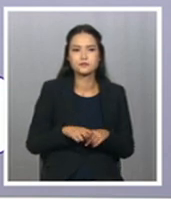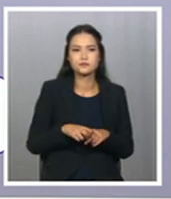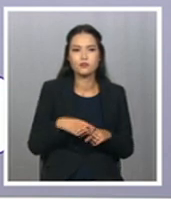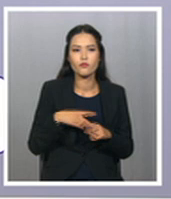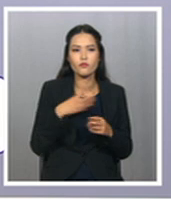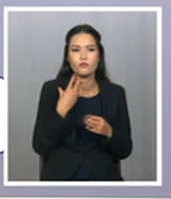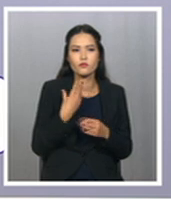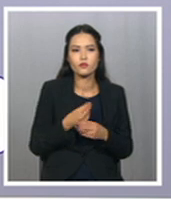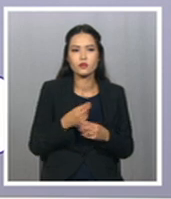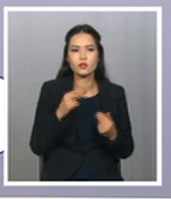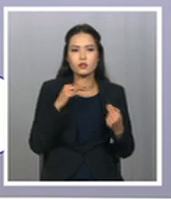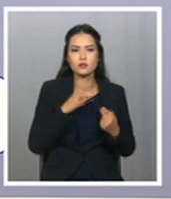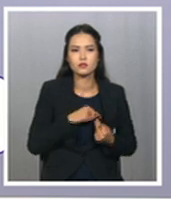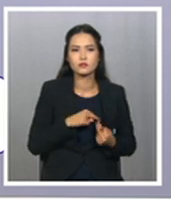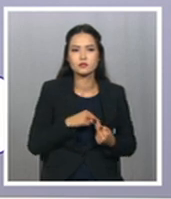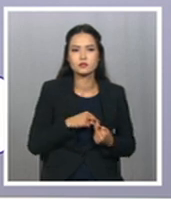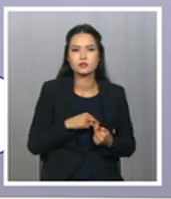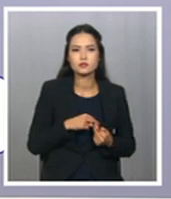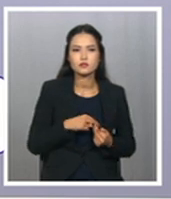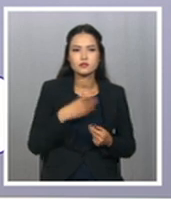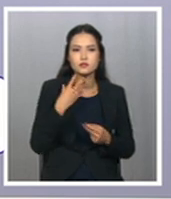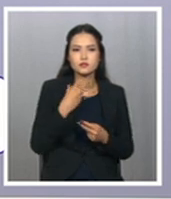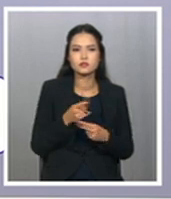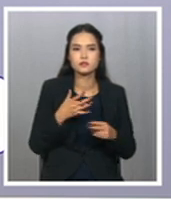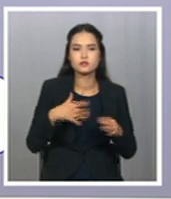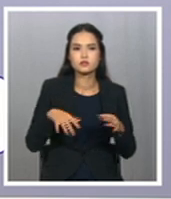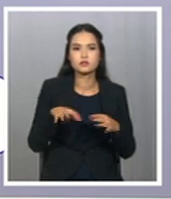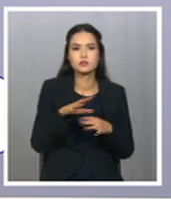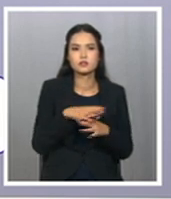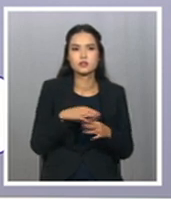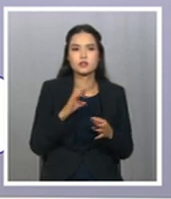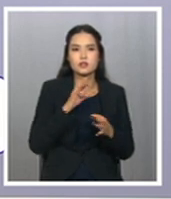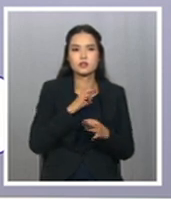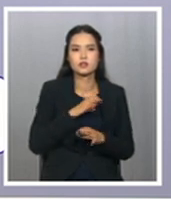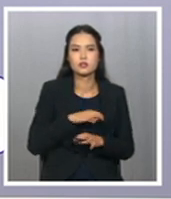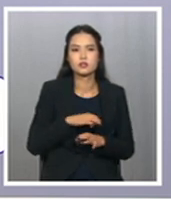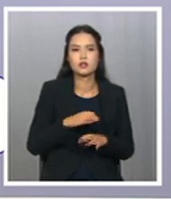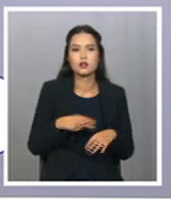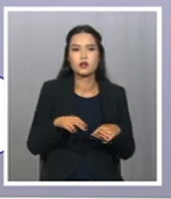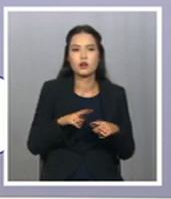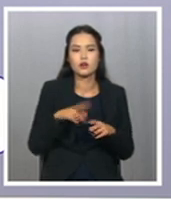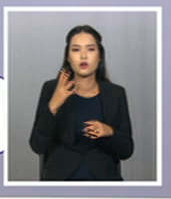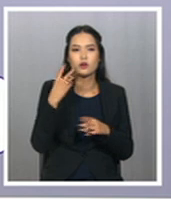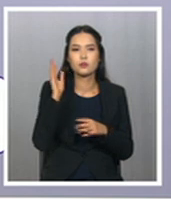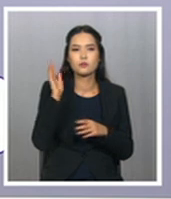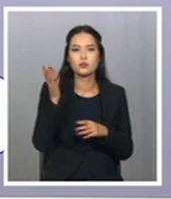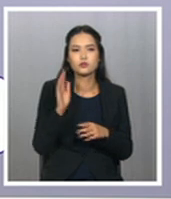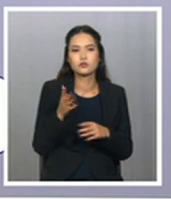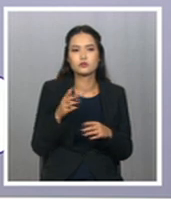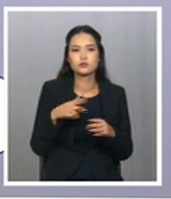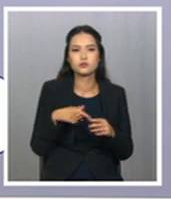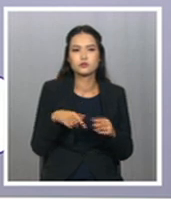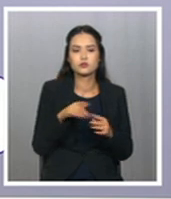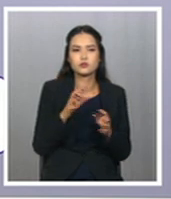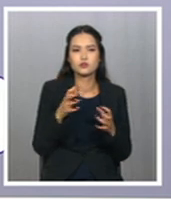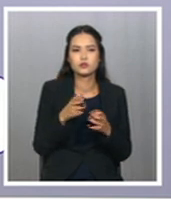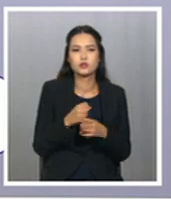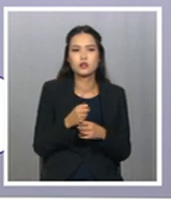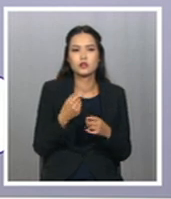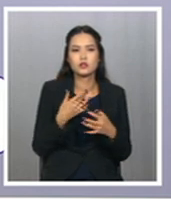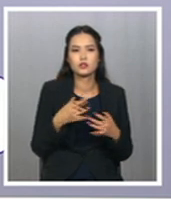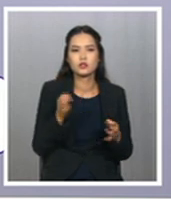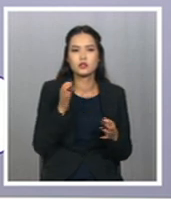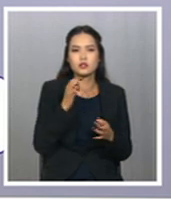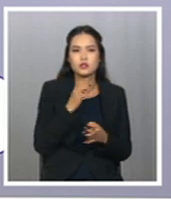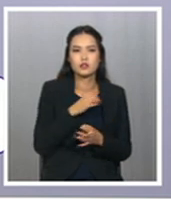еңбегі оның тұлғасының қалыптасуына әсер етті және болашақ саясаткер ретінде ұстанатын саяси